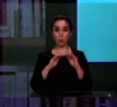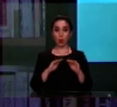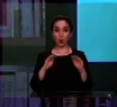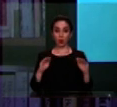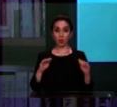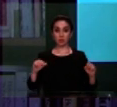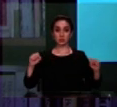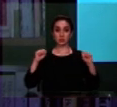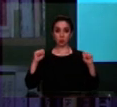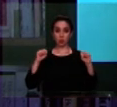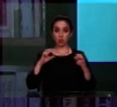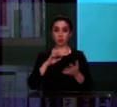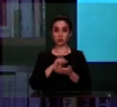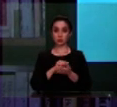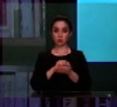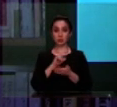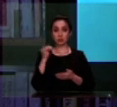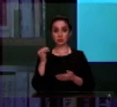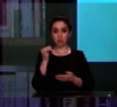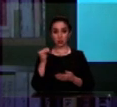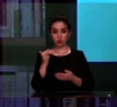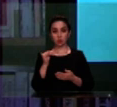bolalarning sport bilan qiziqishlari